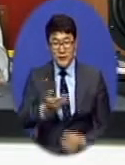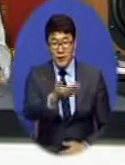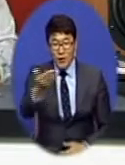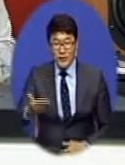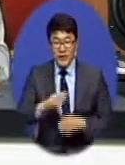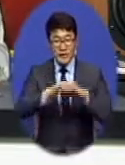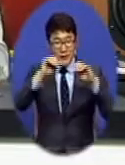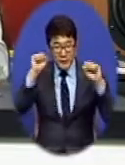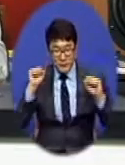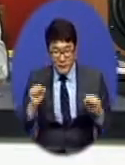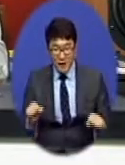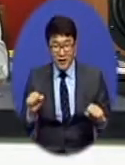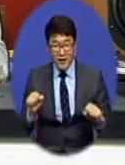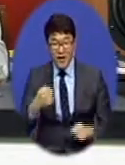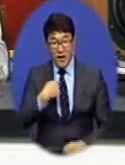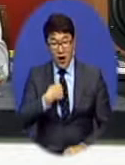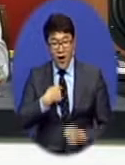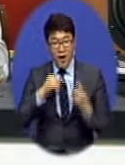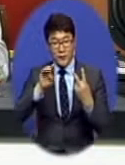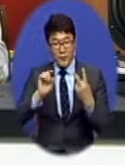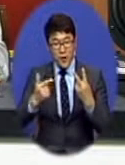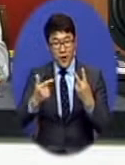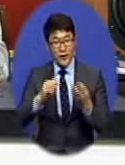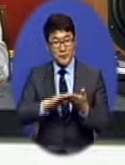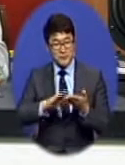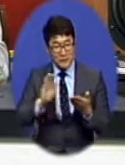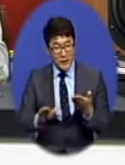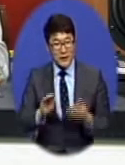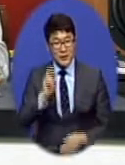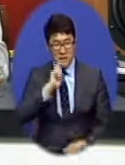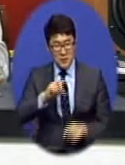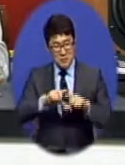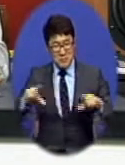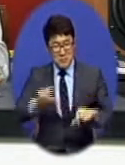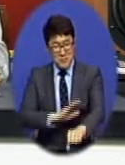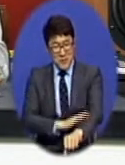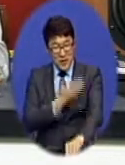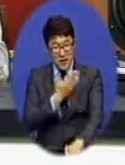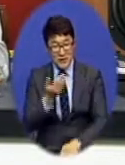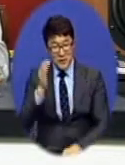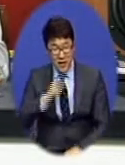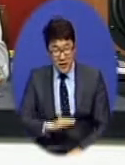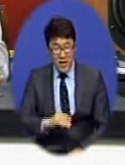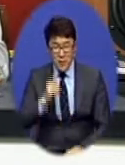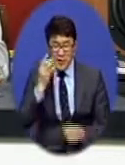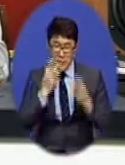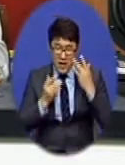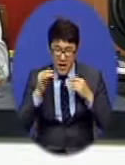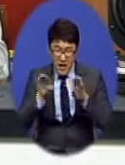안녕하십니까? 아이고. 저는 2번입니다. 노래는 몸풀이지만은 한 번도